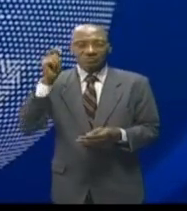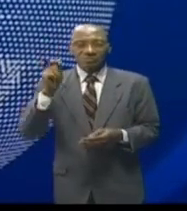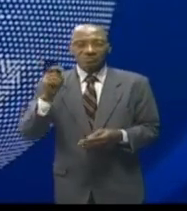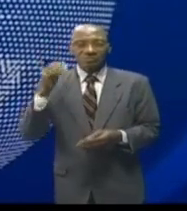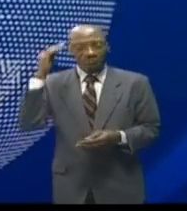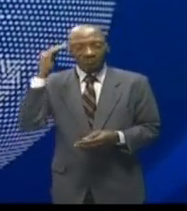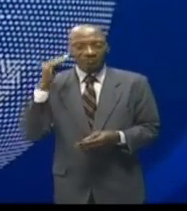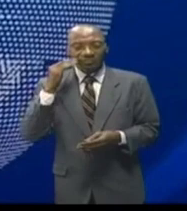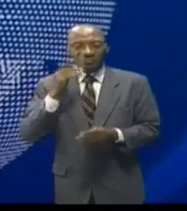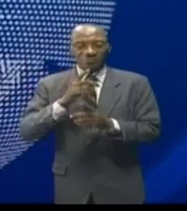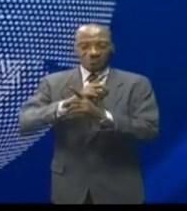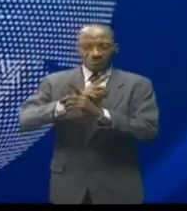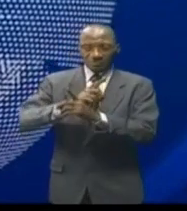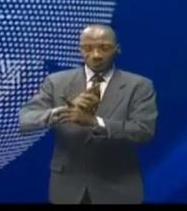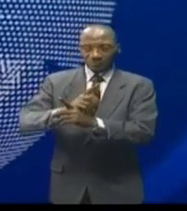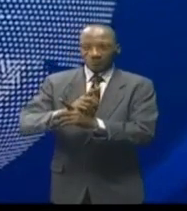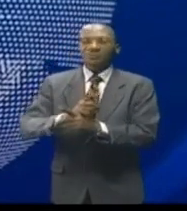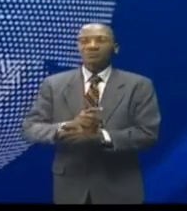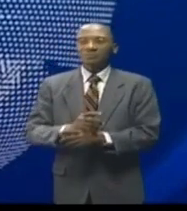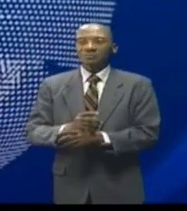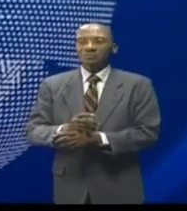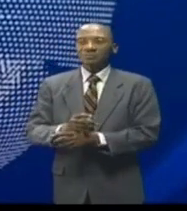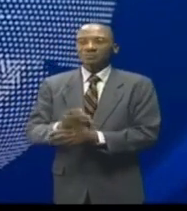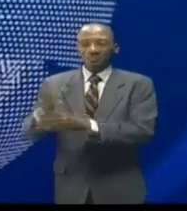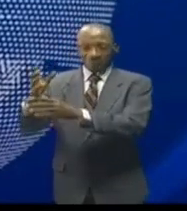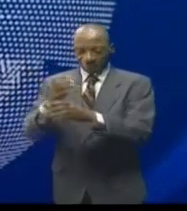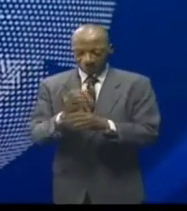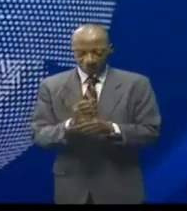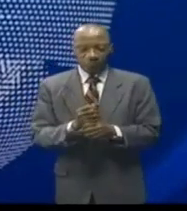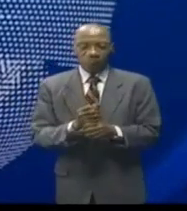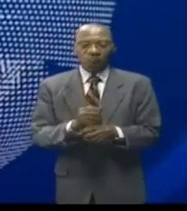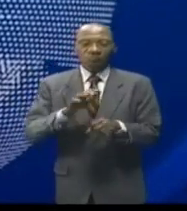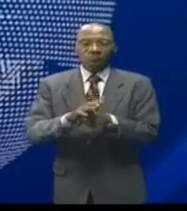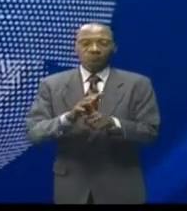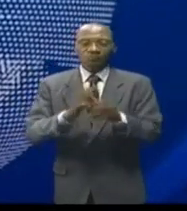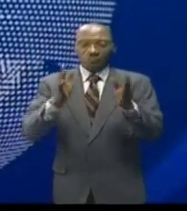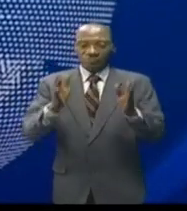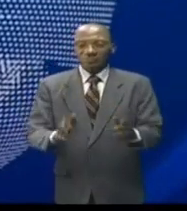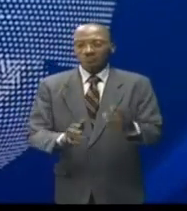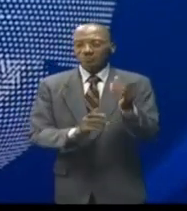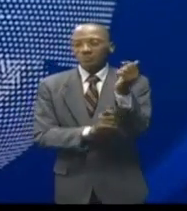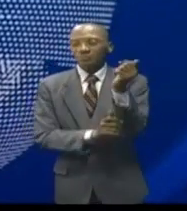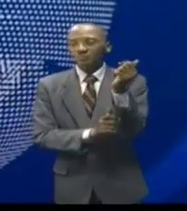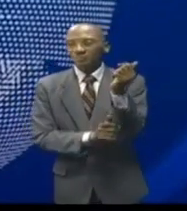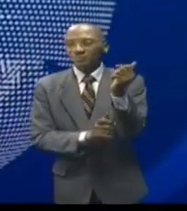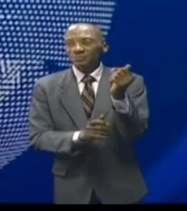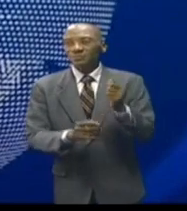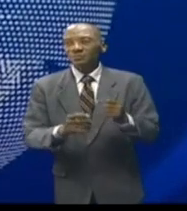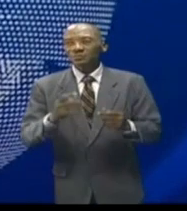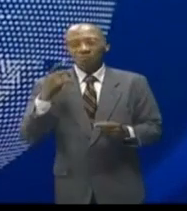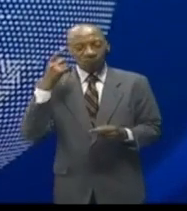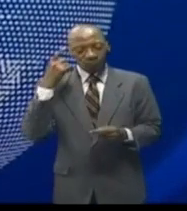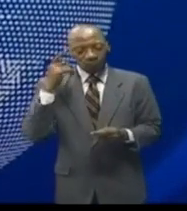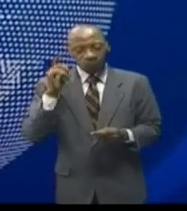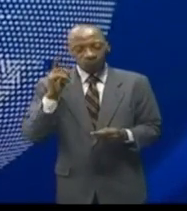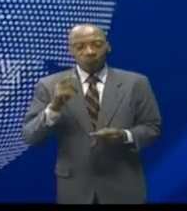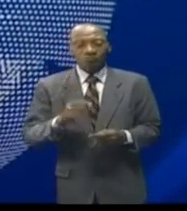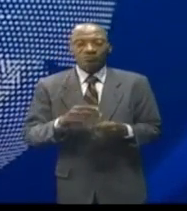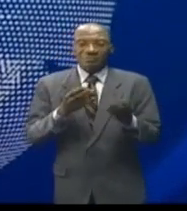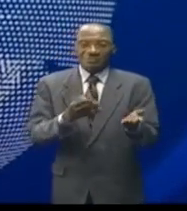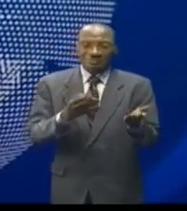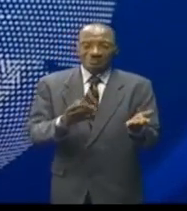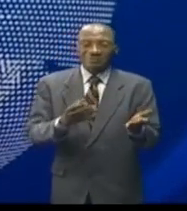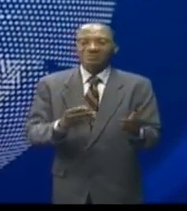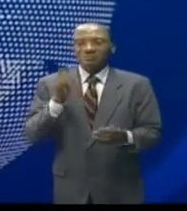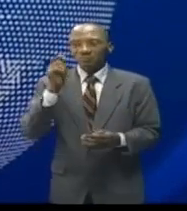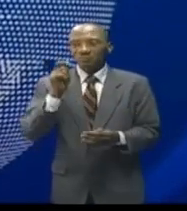qui a procédé à cette remise tout en sensibilisant ces femmes sur l'agression rwandaise elle leur a